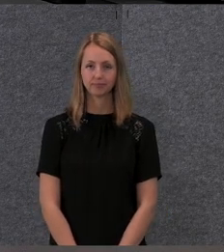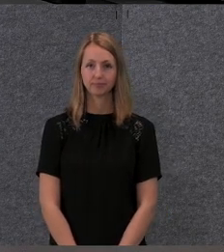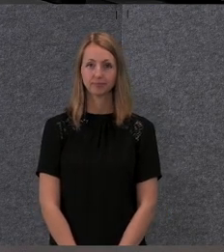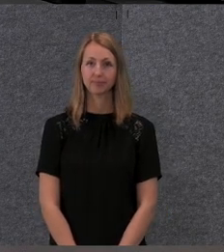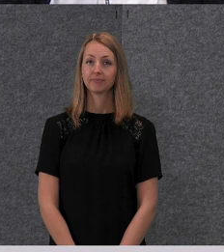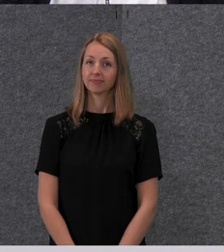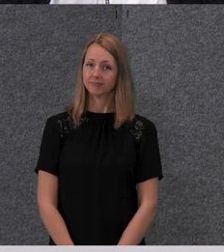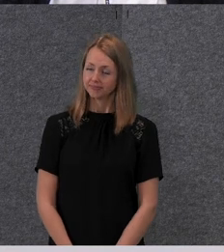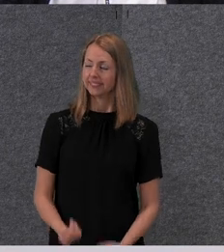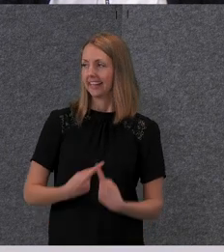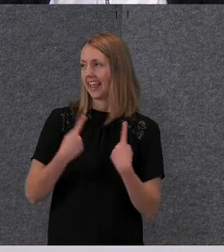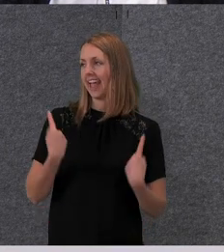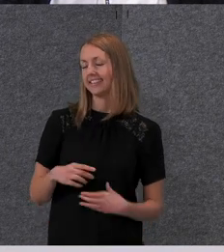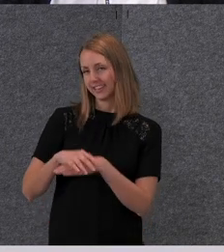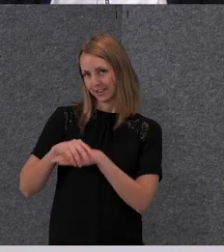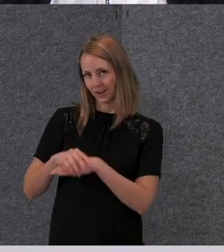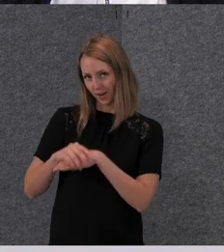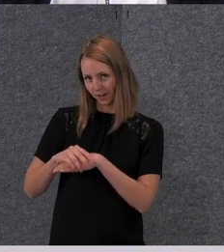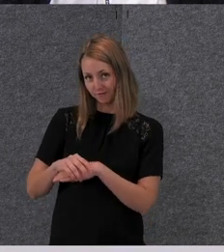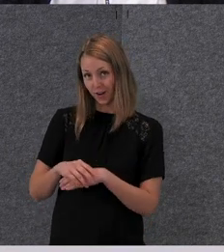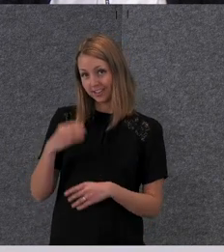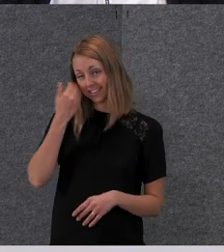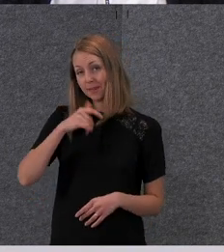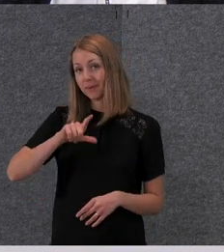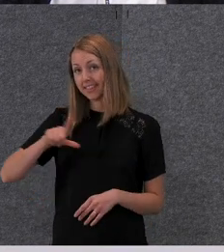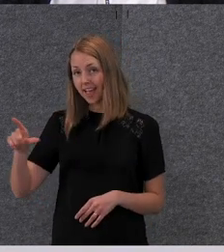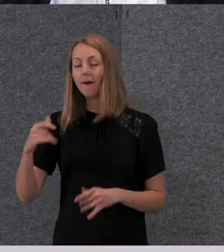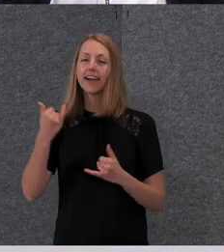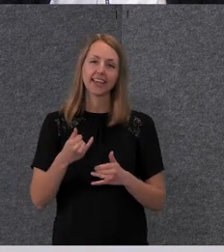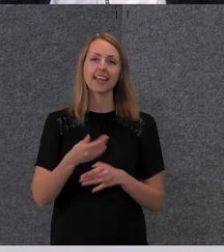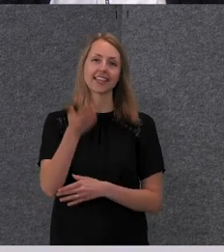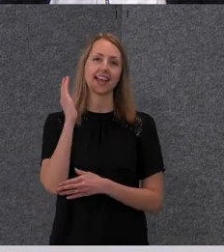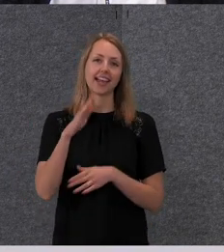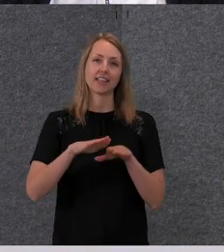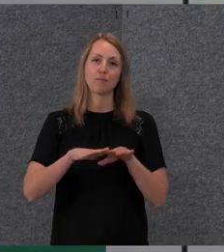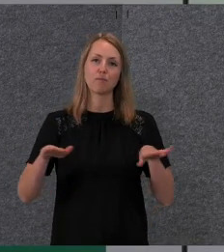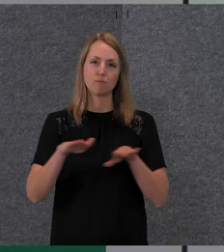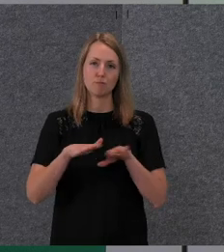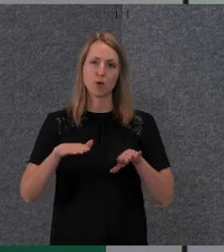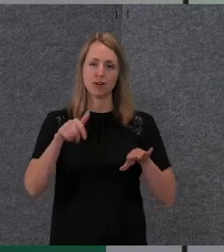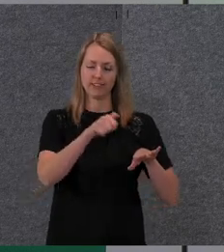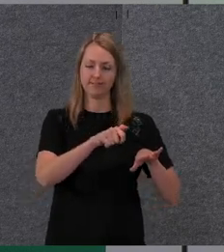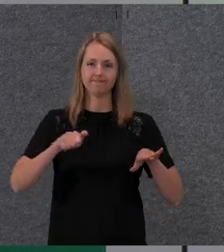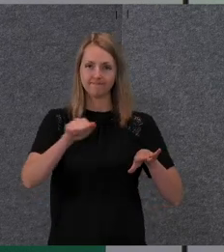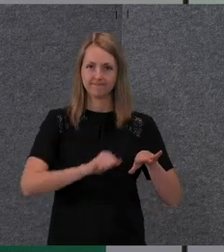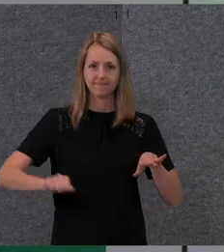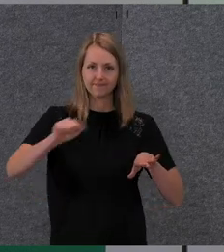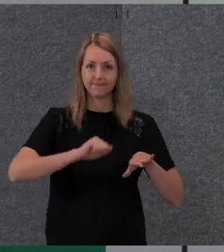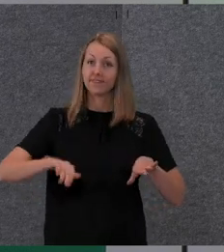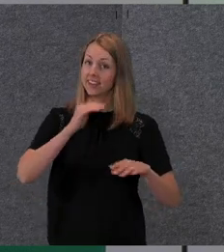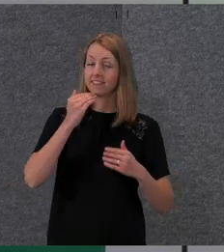Herzliche Glückwünsche, liebe Laura. In der Zwischenzeit wird natürlich das Rednerinnenpult desinfiziert. Vielen Dank auch